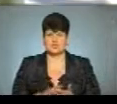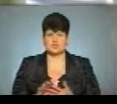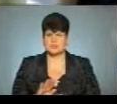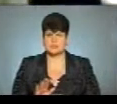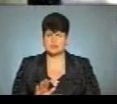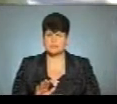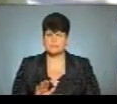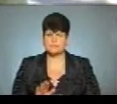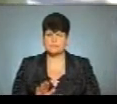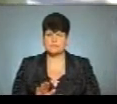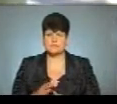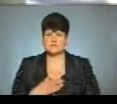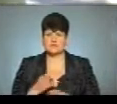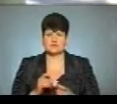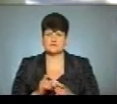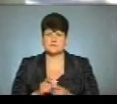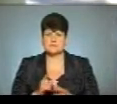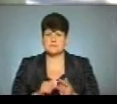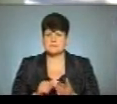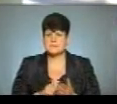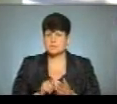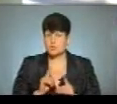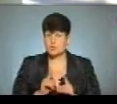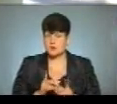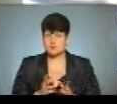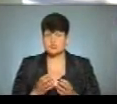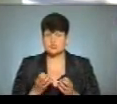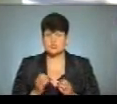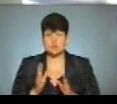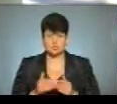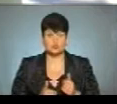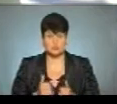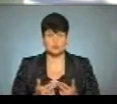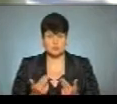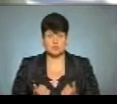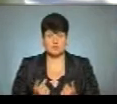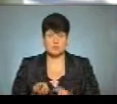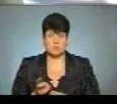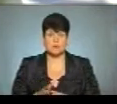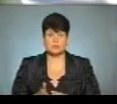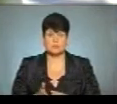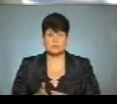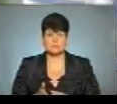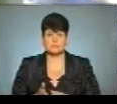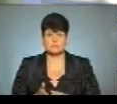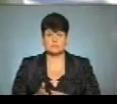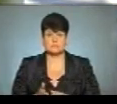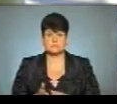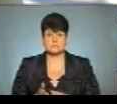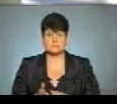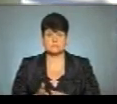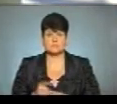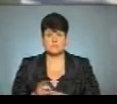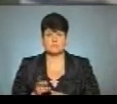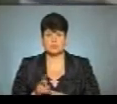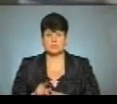чисто. Вони не хочуть сваритися з міською радою, тому що ще будуть конкурси, так, і вони прийдуть. І